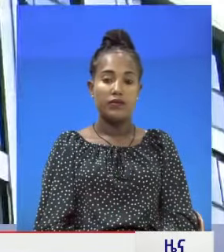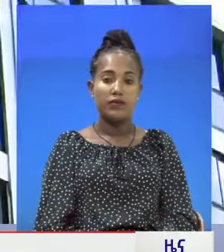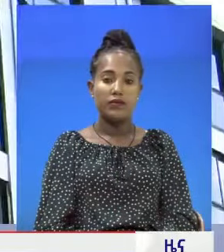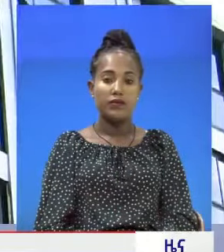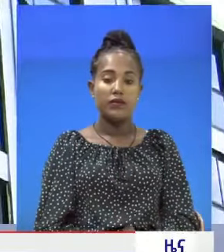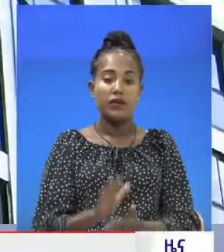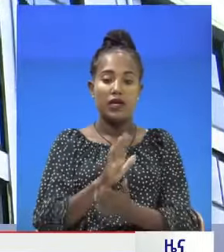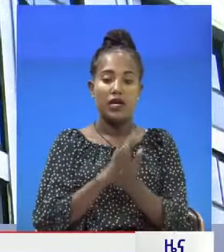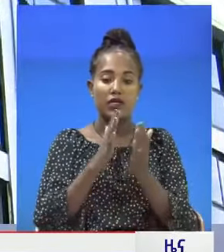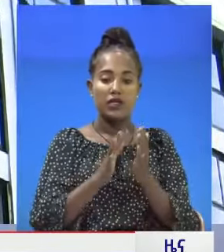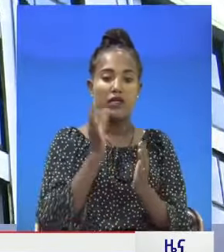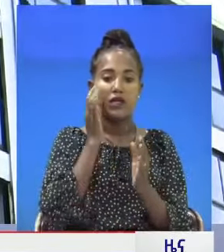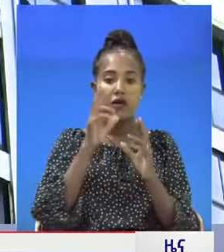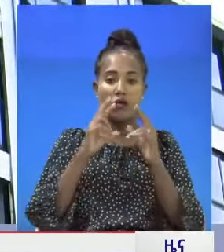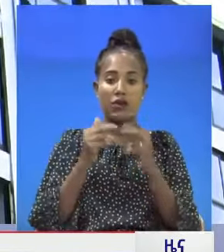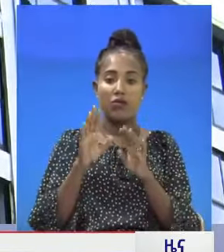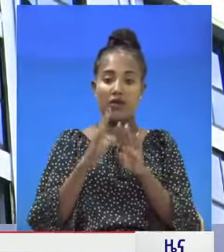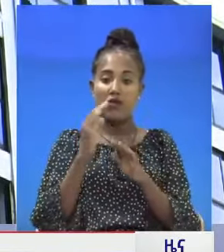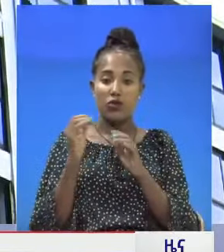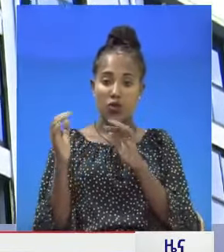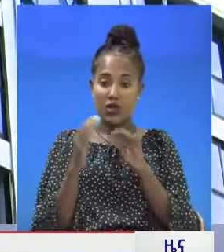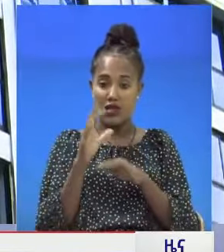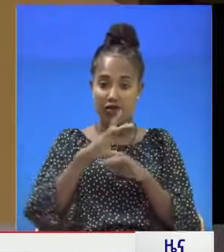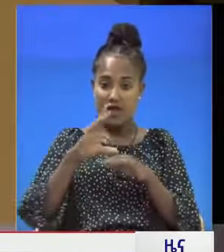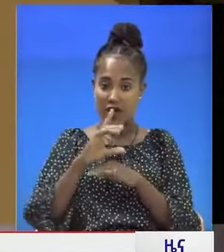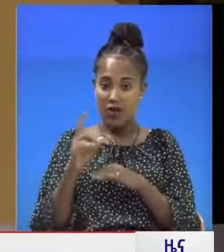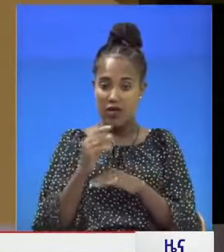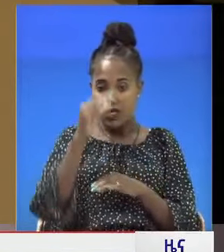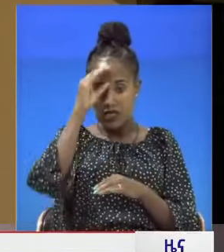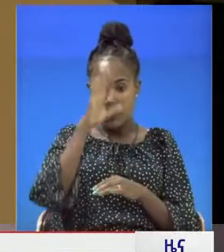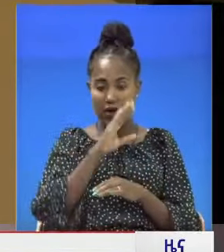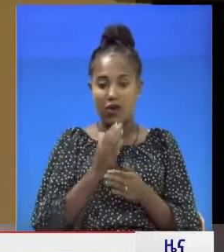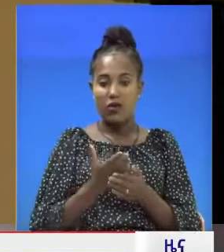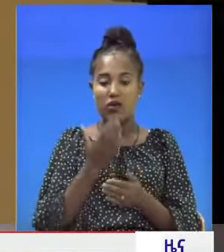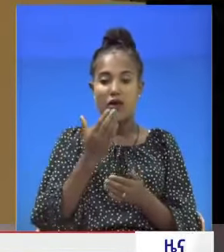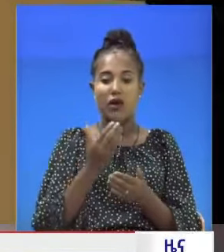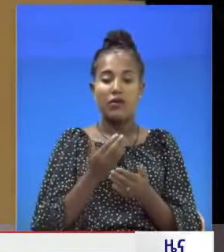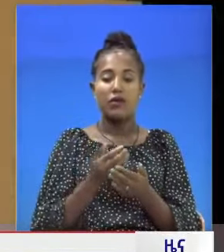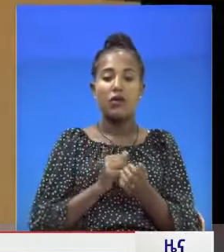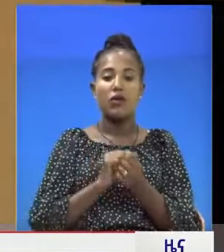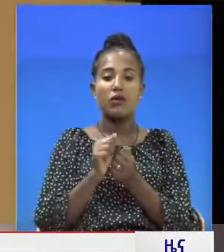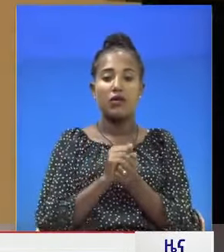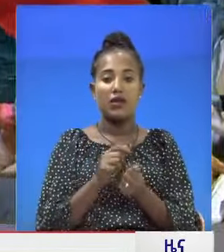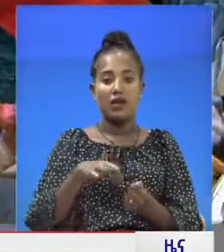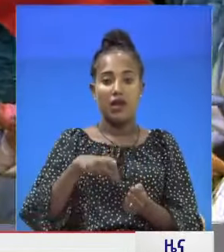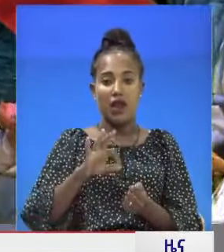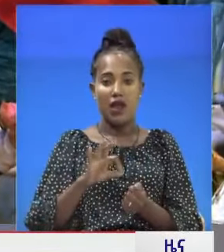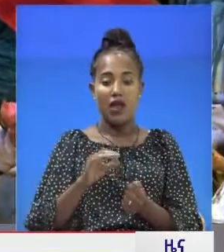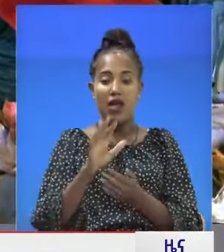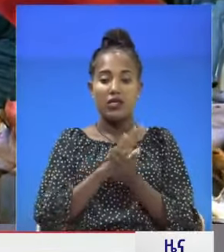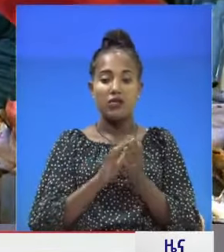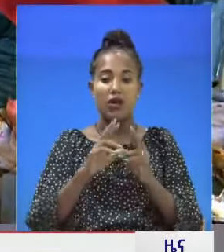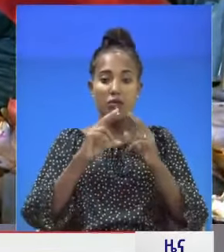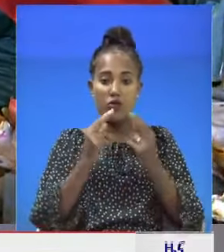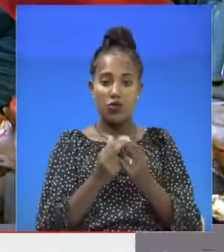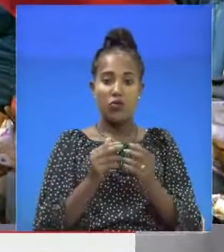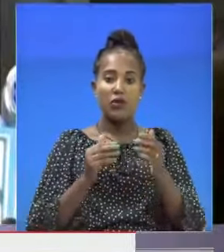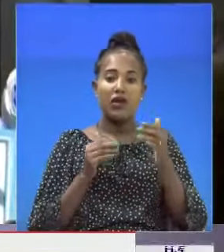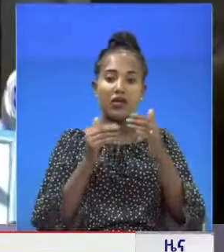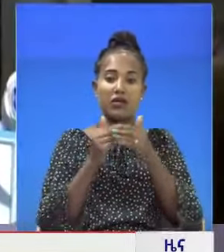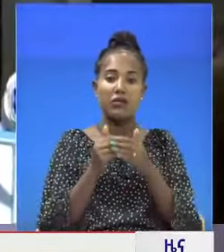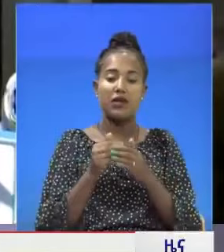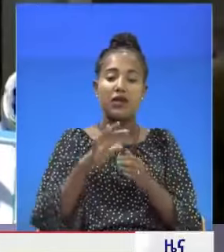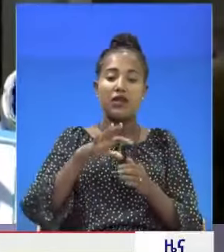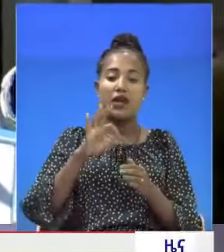አሸባሪ የትነግ ቡድን በከፈተው ጦርነት ከፍተኛ የሆነ ሰብአዊና ቁሳዊ ሀብት እያወደመ ይገኛል። አሸባሪ ቡድኑ በየደረሰበት